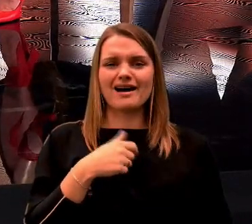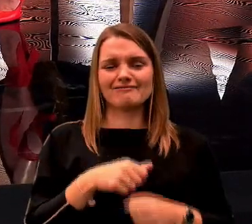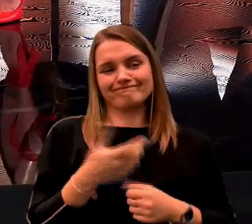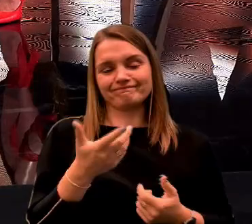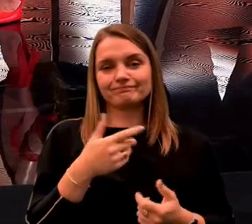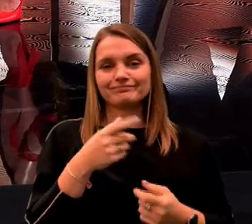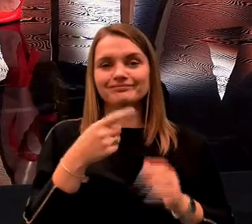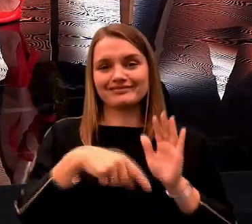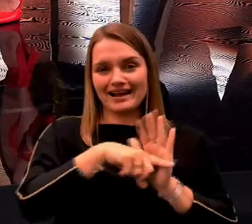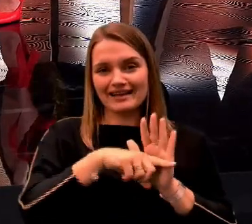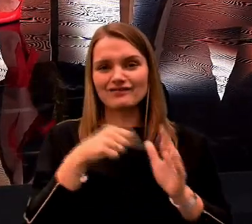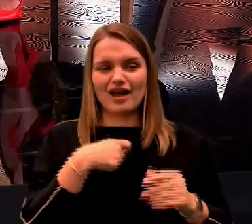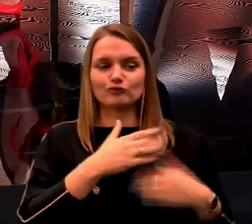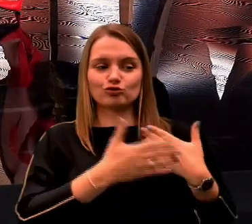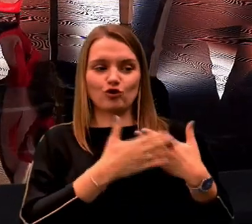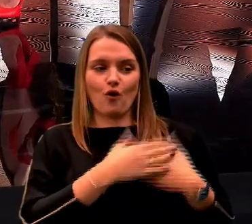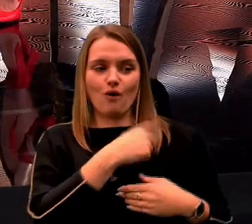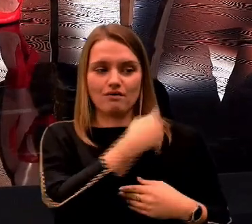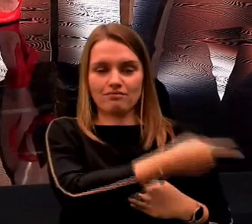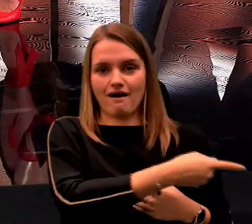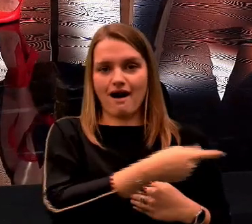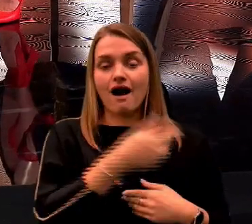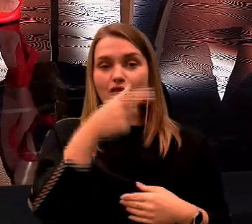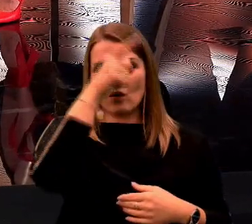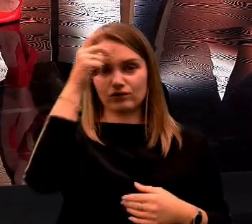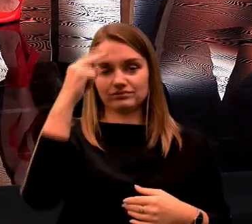to zgadnijcie państwo, jak to działało pozytywnie na ludzi.